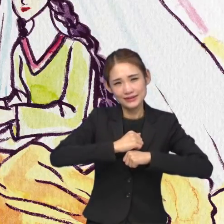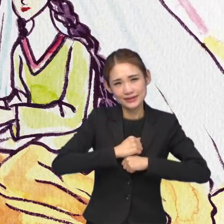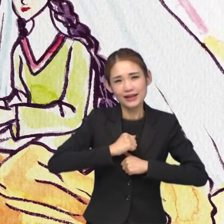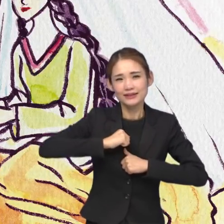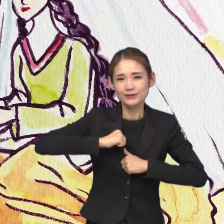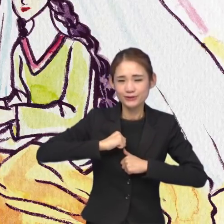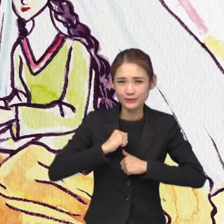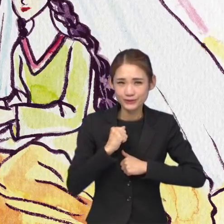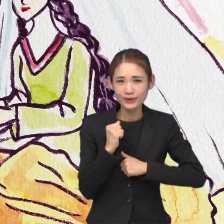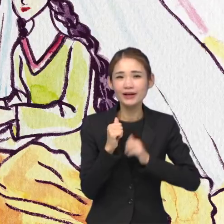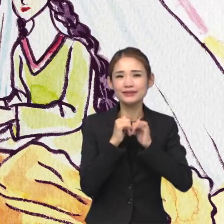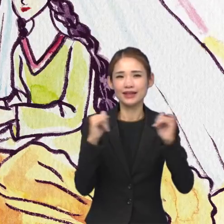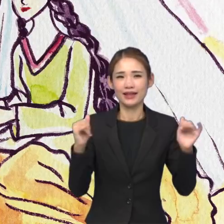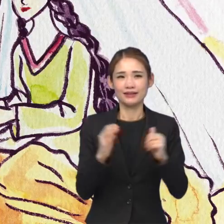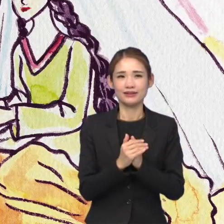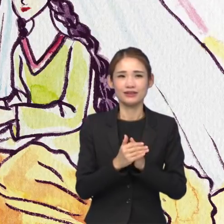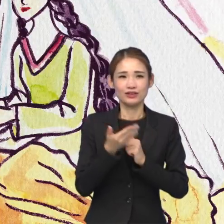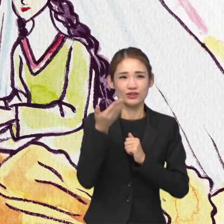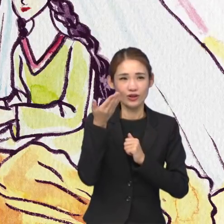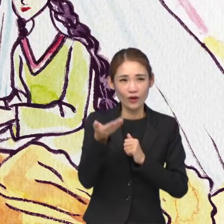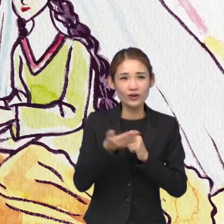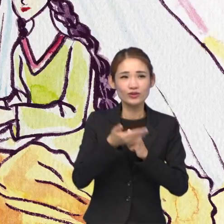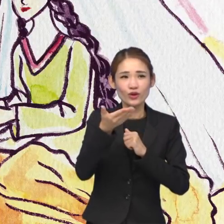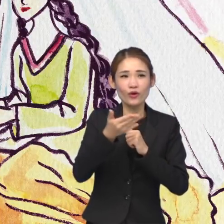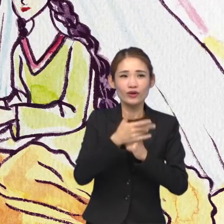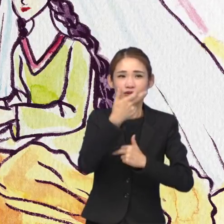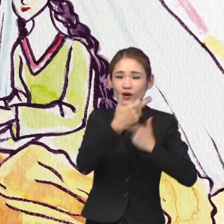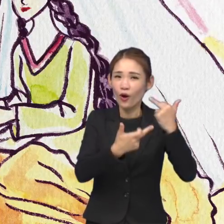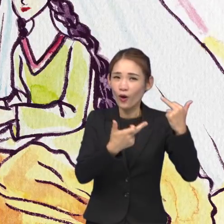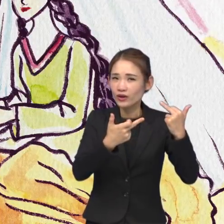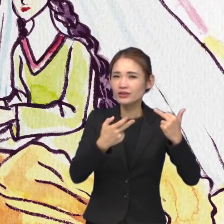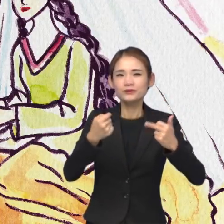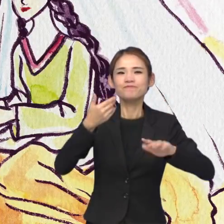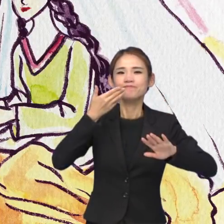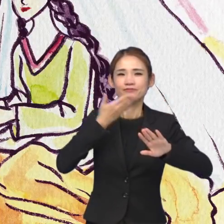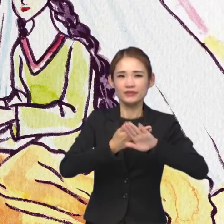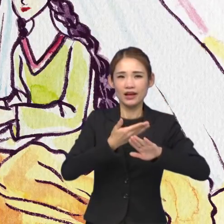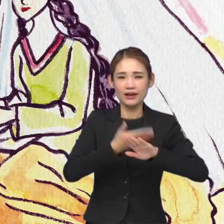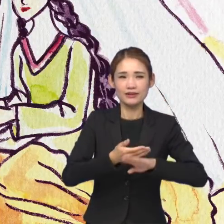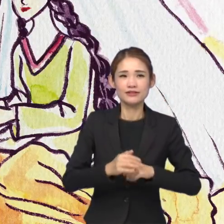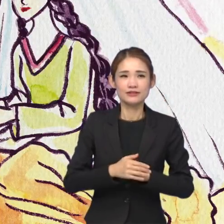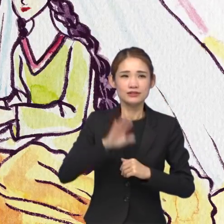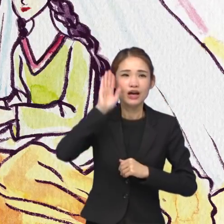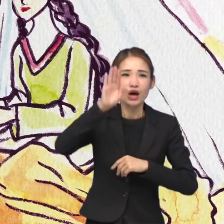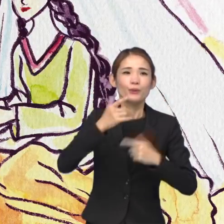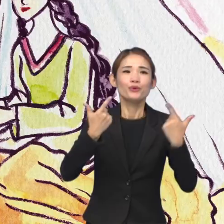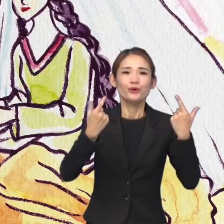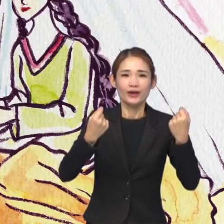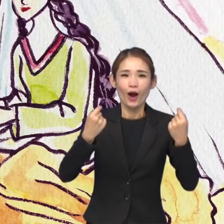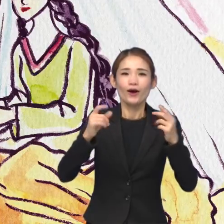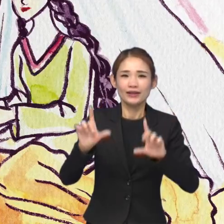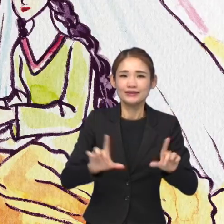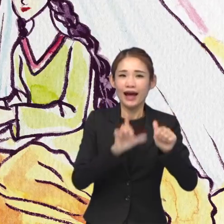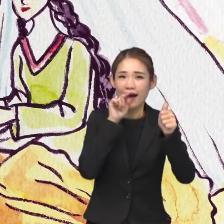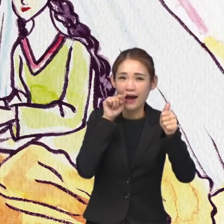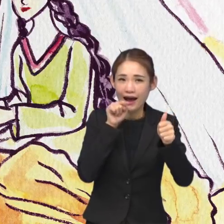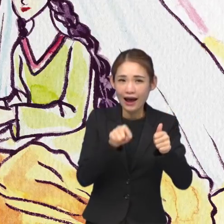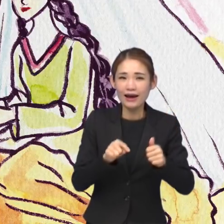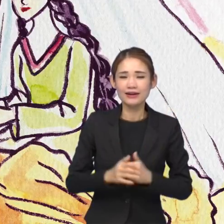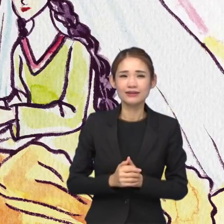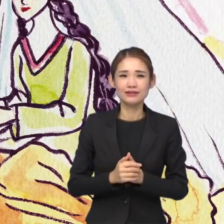사람이구나 너는 너의 형제들과 는 달라 앞으로도 이렇게 살거라